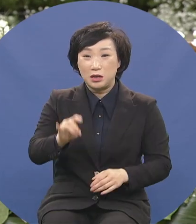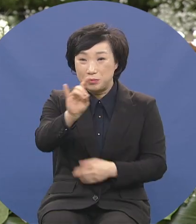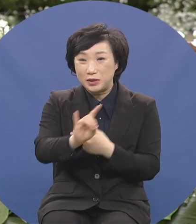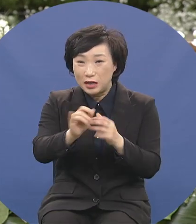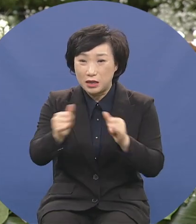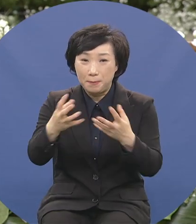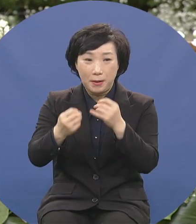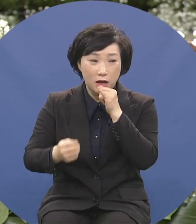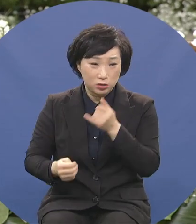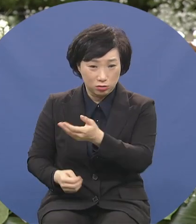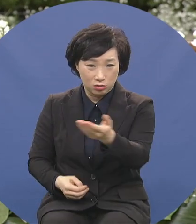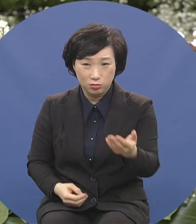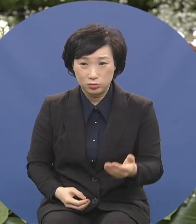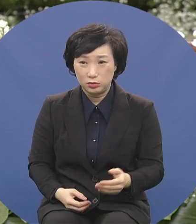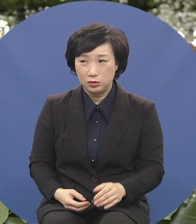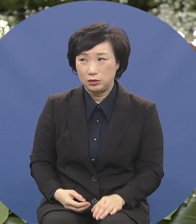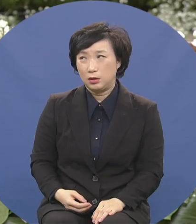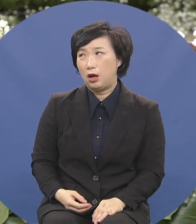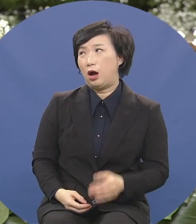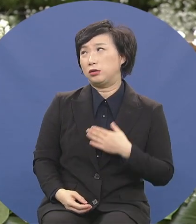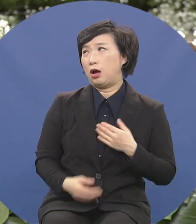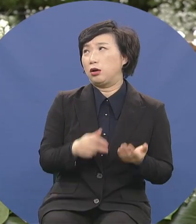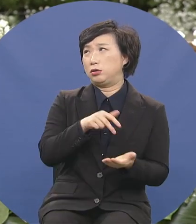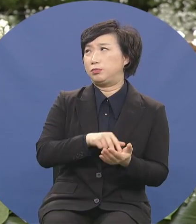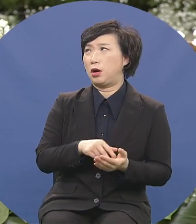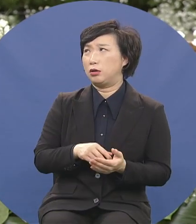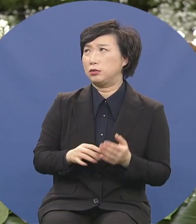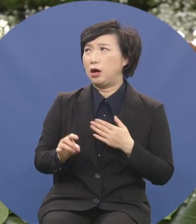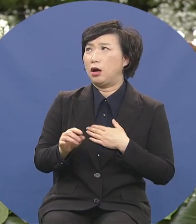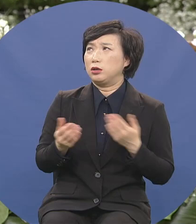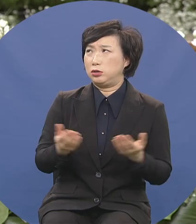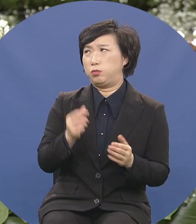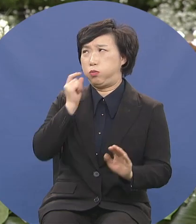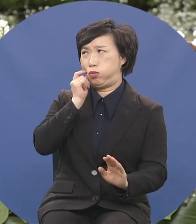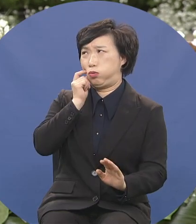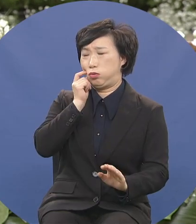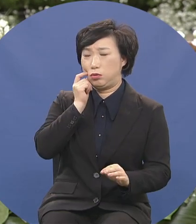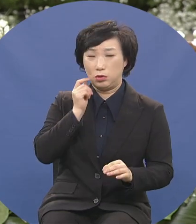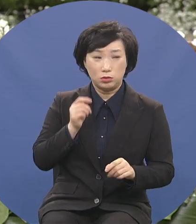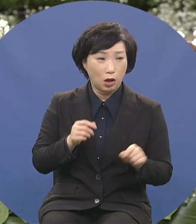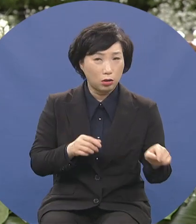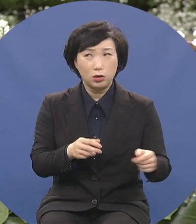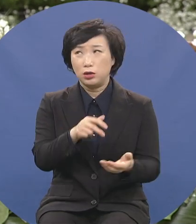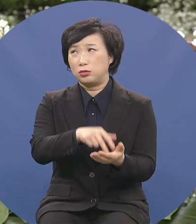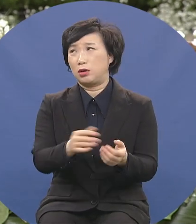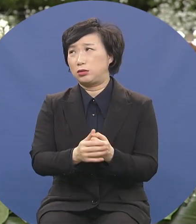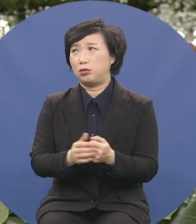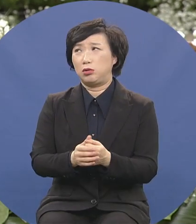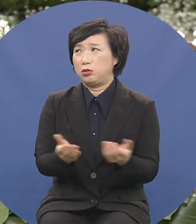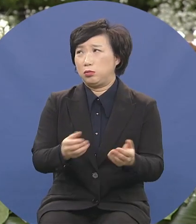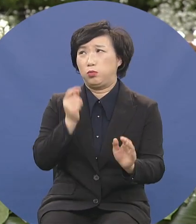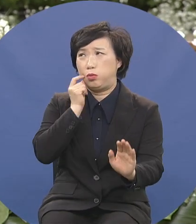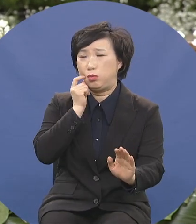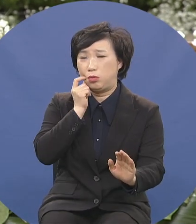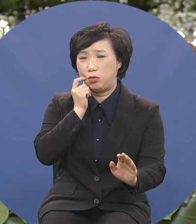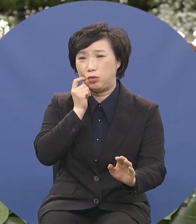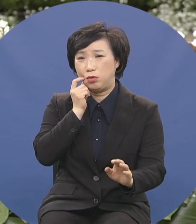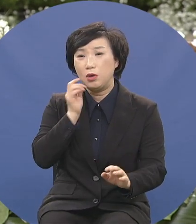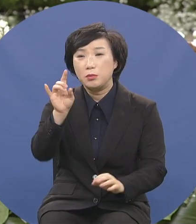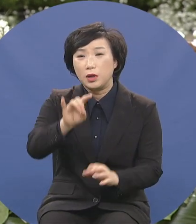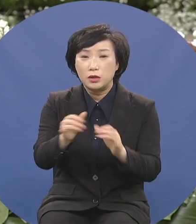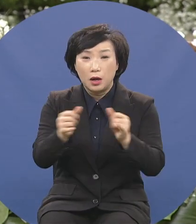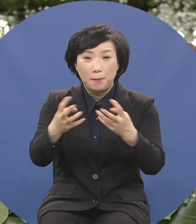많지. 이래서 핑계 못했어요. 저래서 핑계 못했어요.